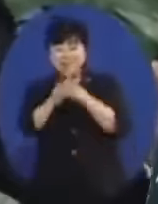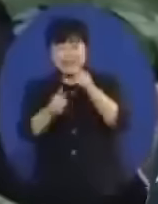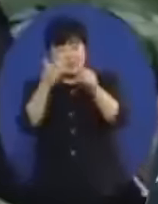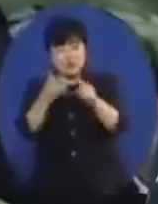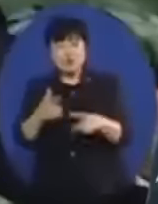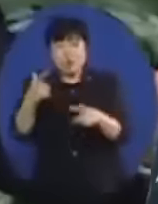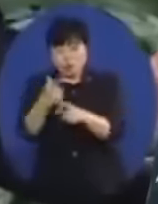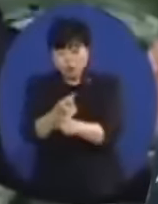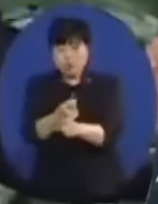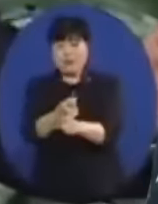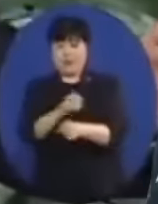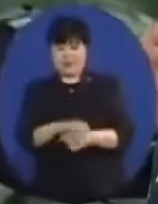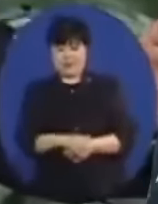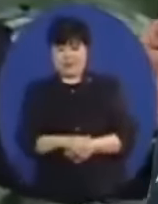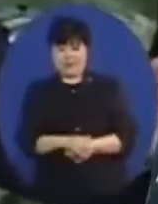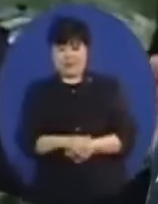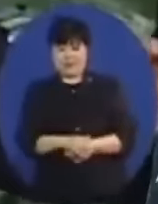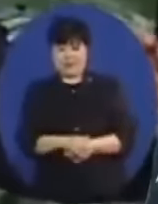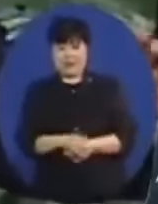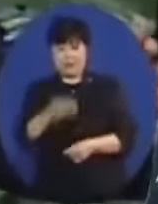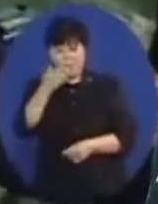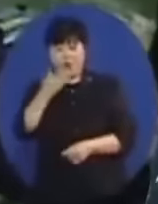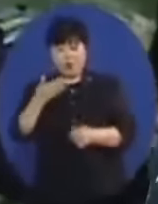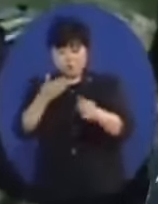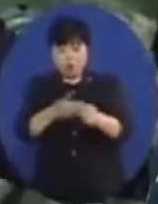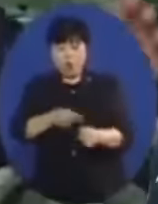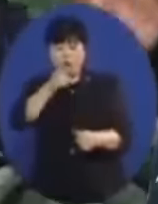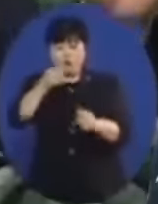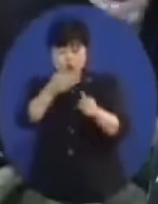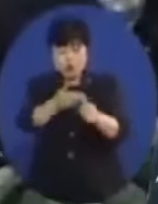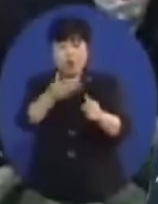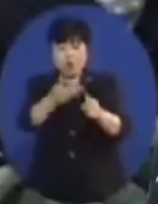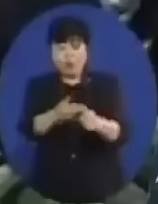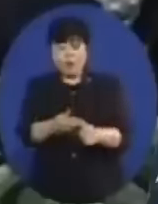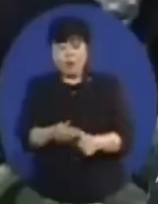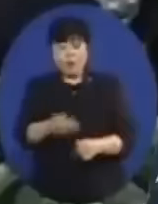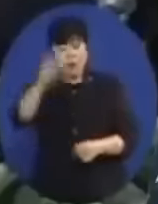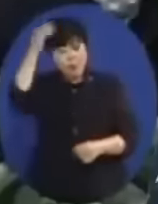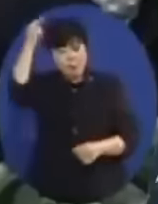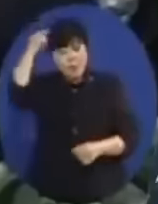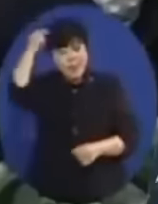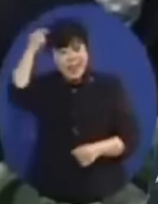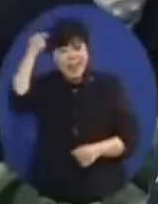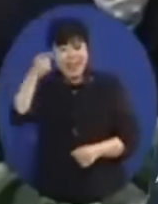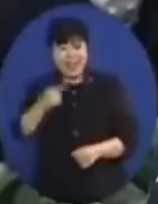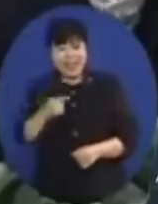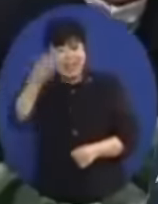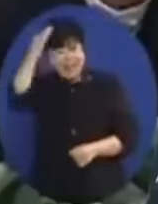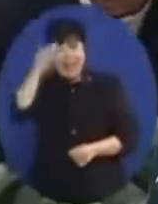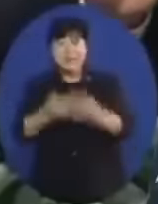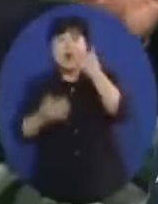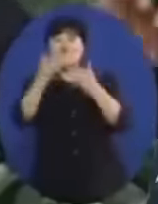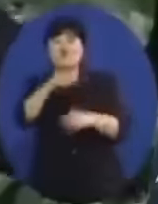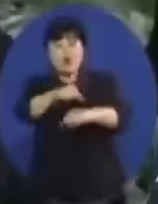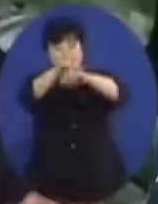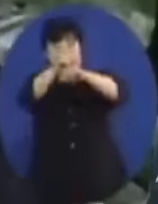하나님께서 원수에게 먹이고 마시우면 머리에 숯불 쌓아놓는